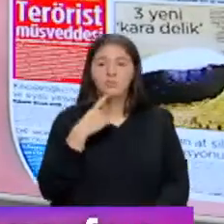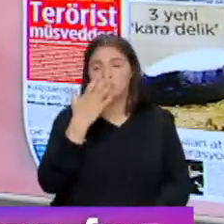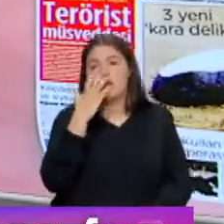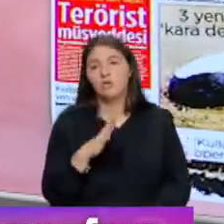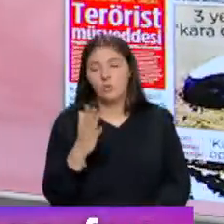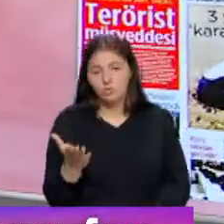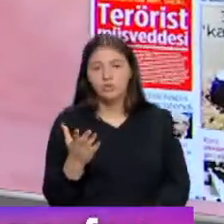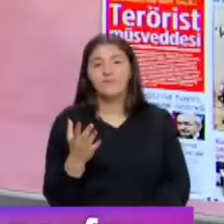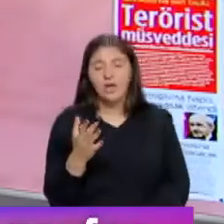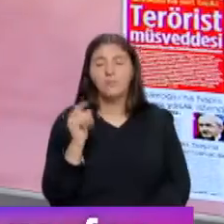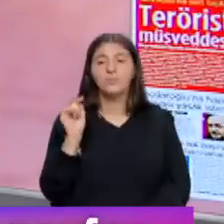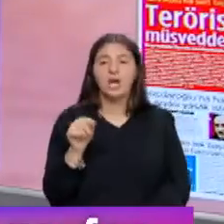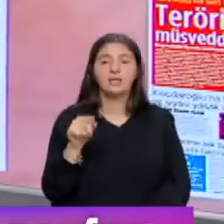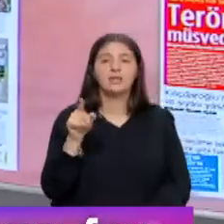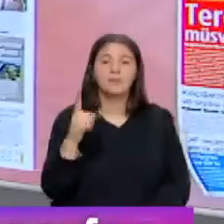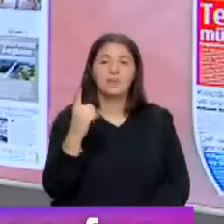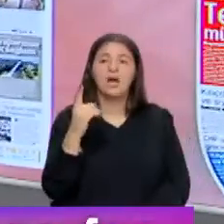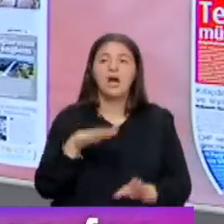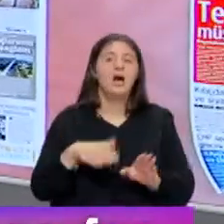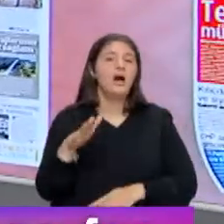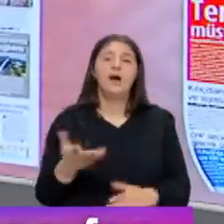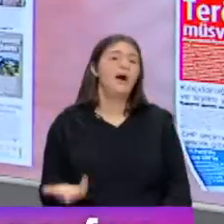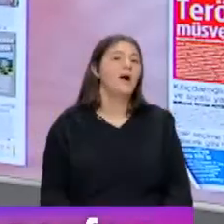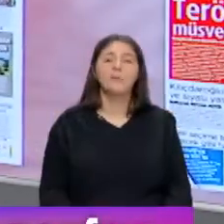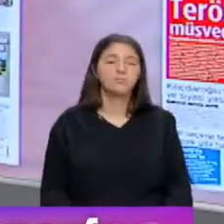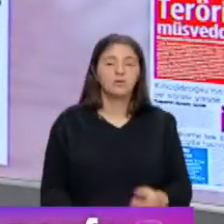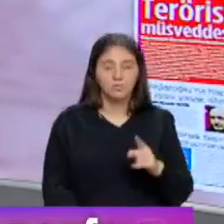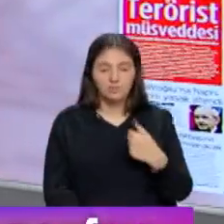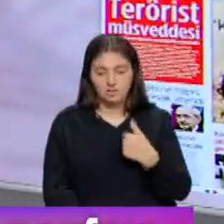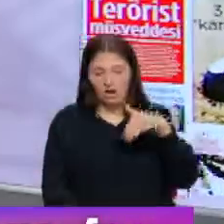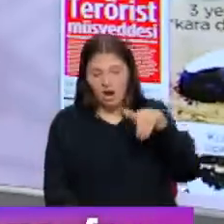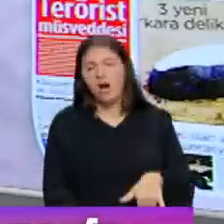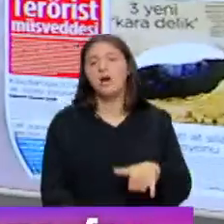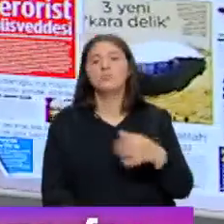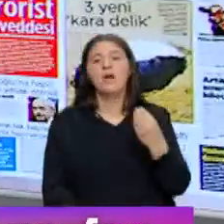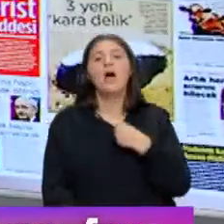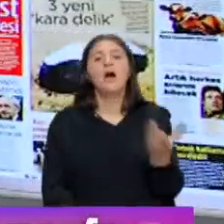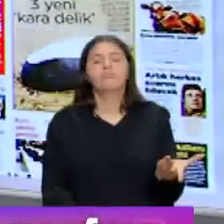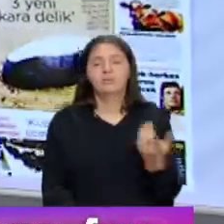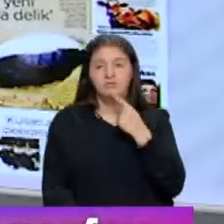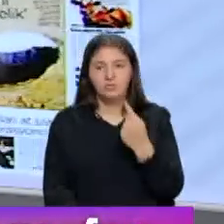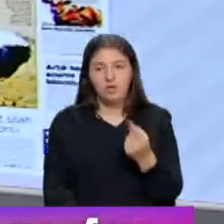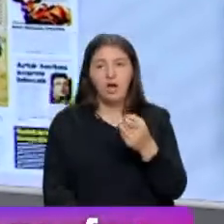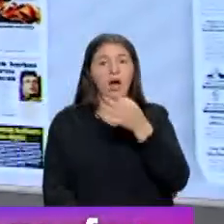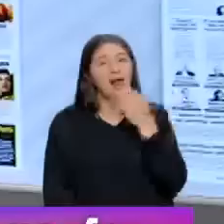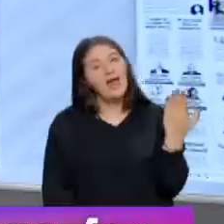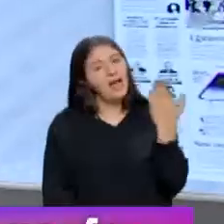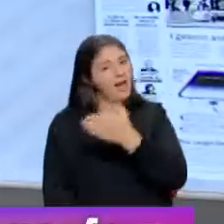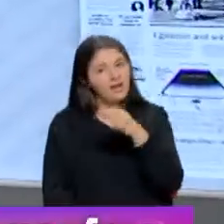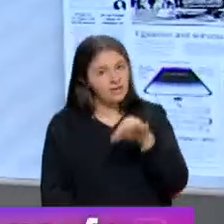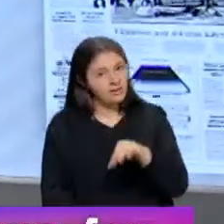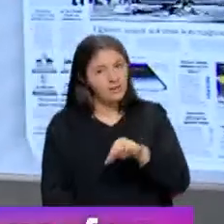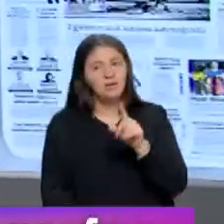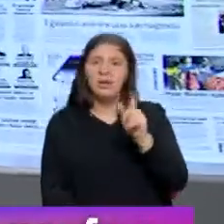bekliyoruz ve burada da bir adım atılmadı burada Bizim de haklarımız verilmedi diyor Ankara'ya götüreceğiz